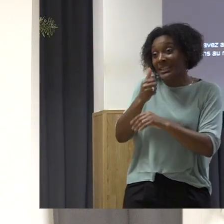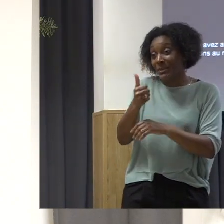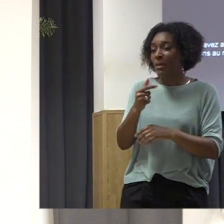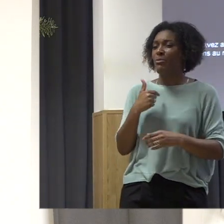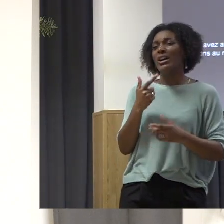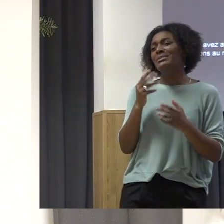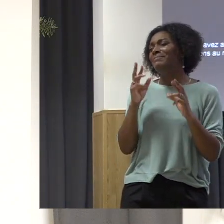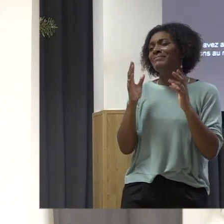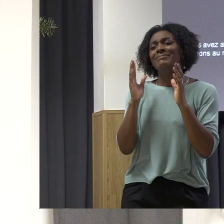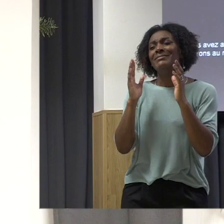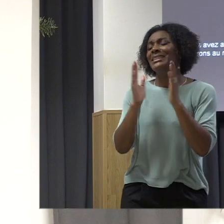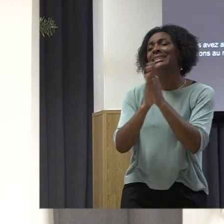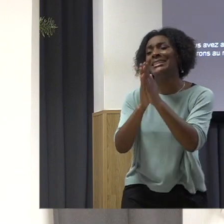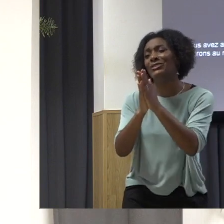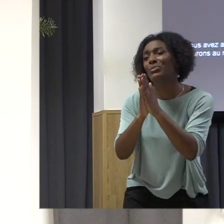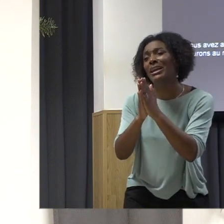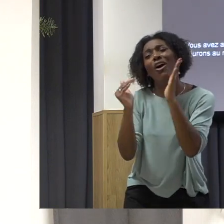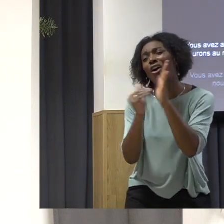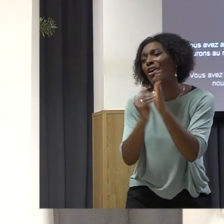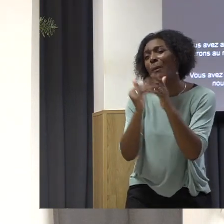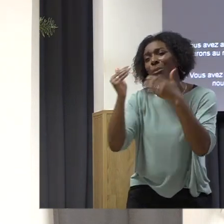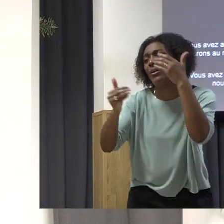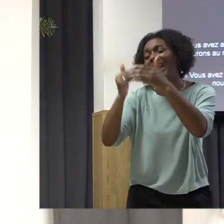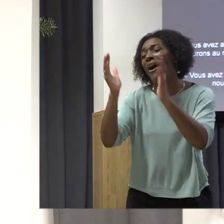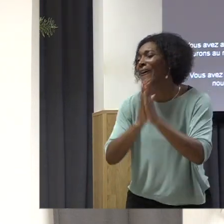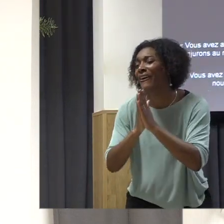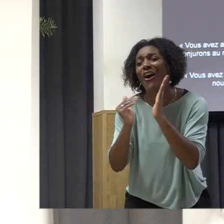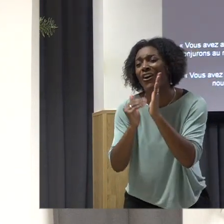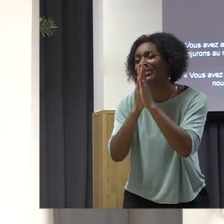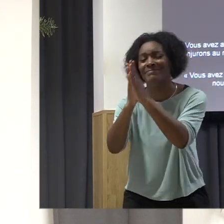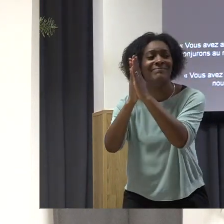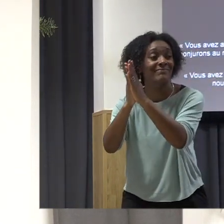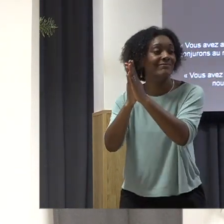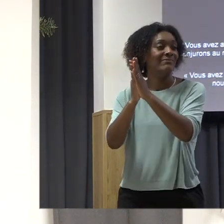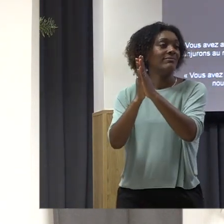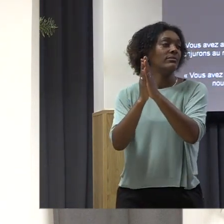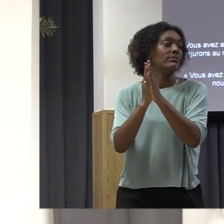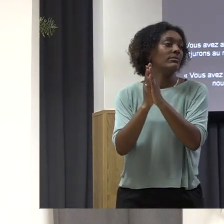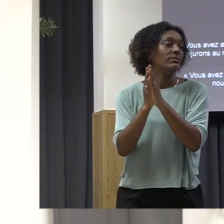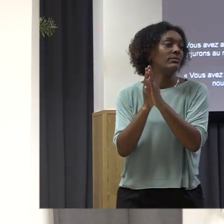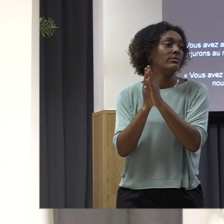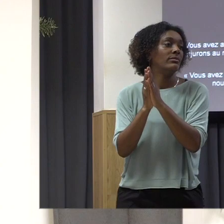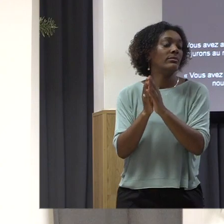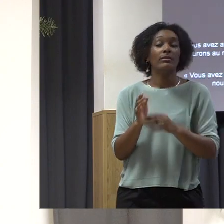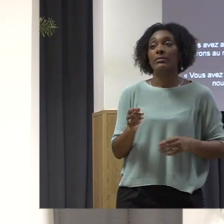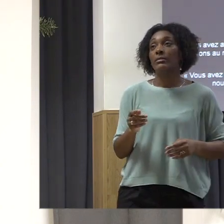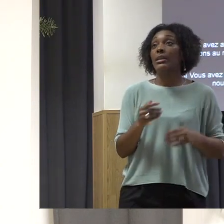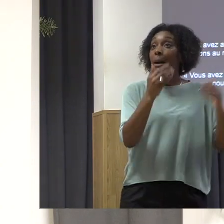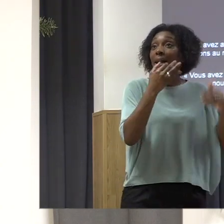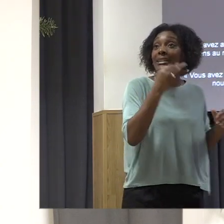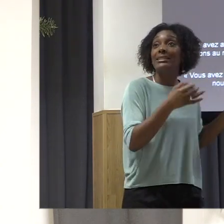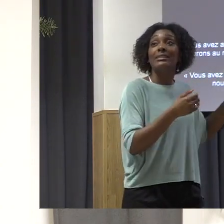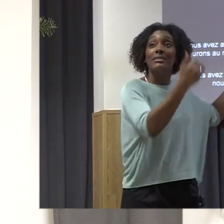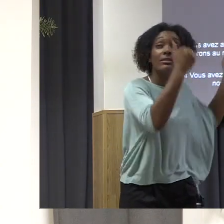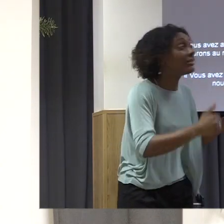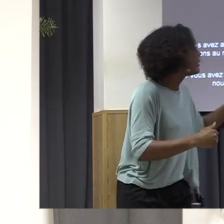Marchez de progrès en progrès. Et encore, après, encore un peu plus loin, vous avez appris à vous aimer de Dieu, les